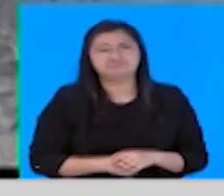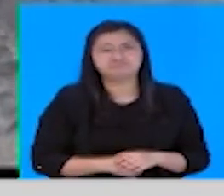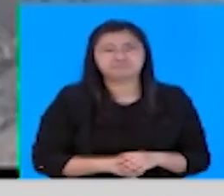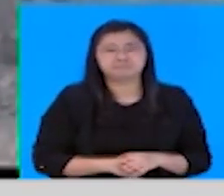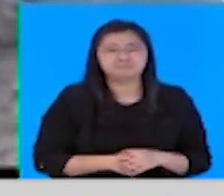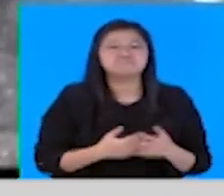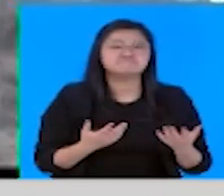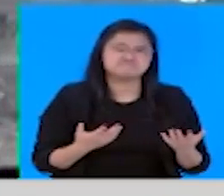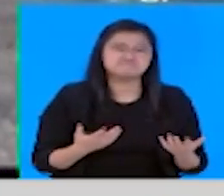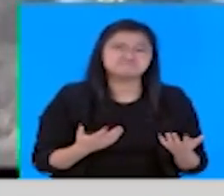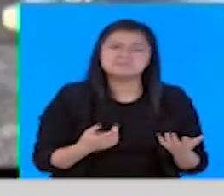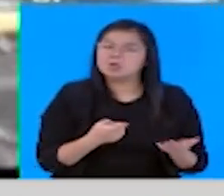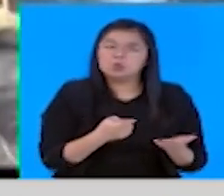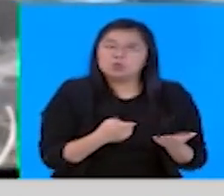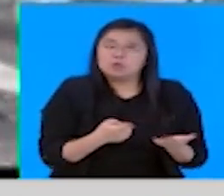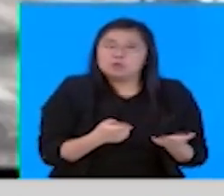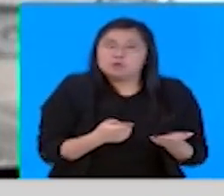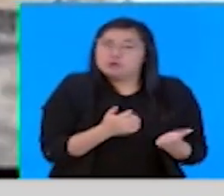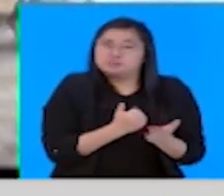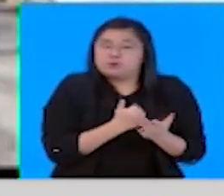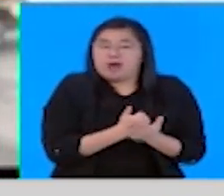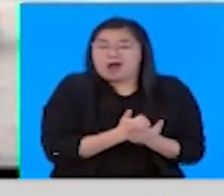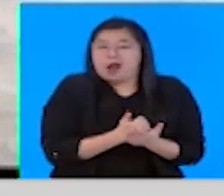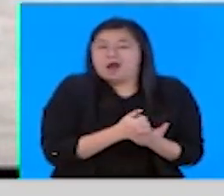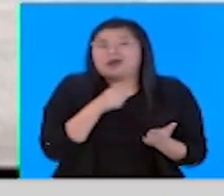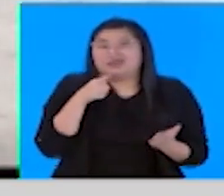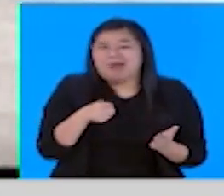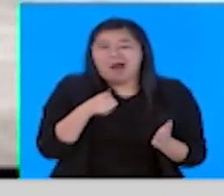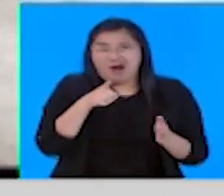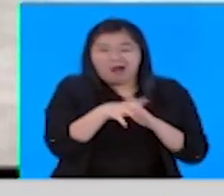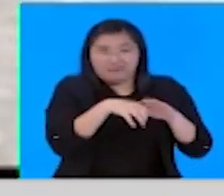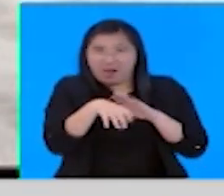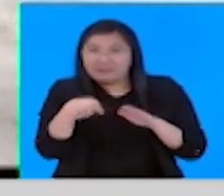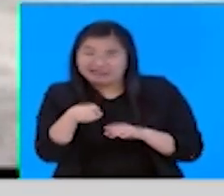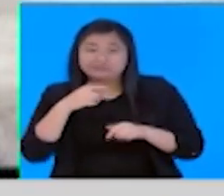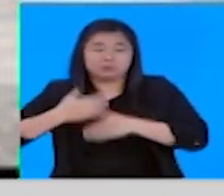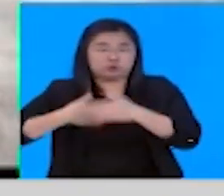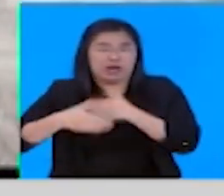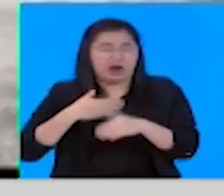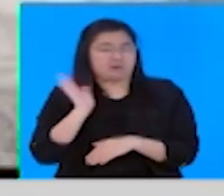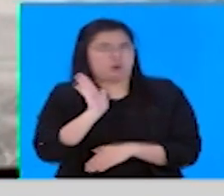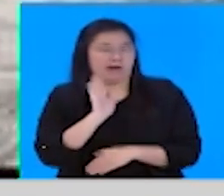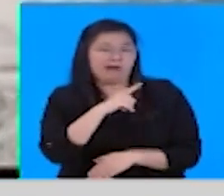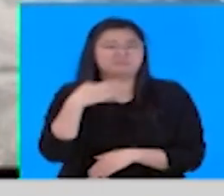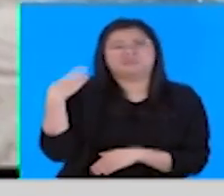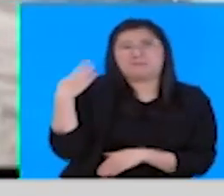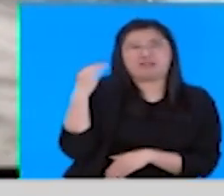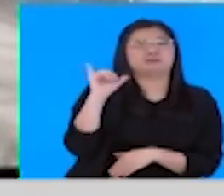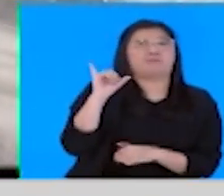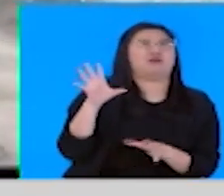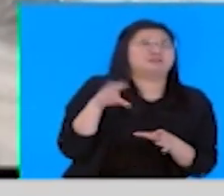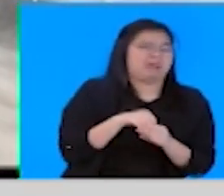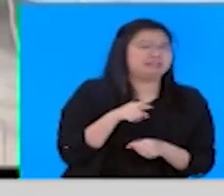juga oleh para pejabat gitu termasuk yang ada di dalam lingkungan pemerintahan Artinya bahwa bencana